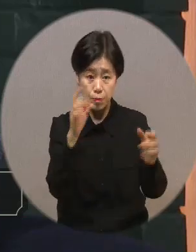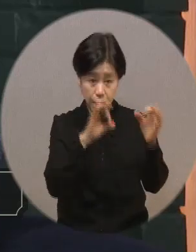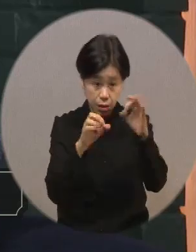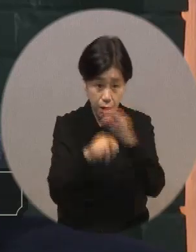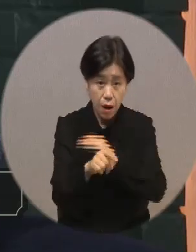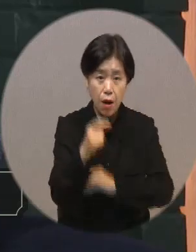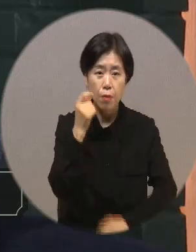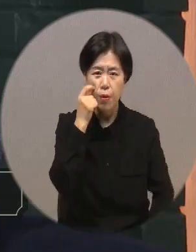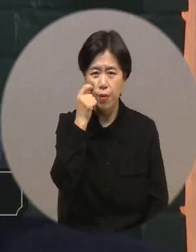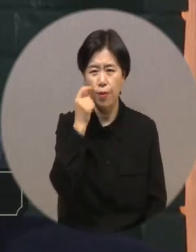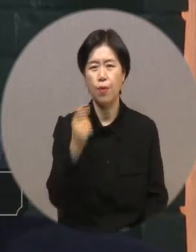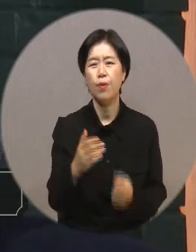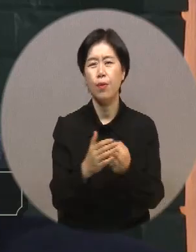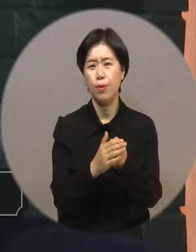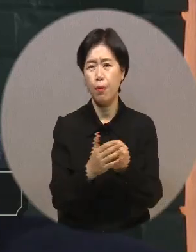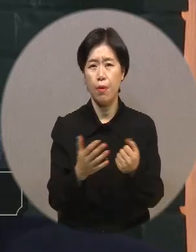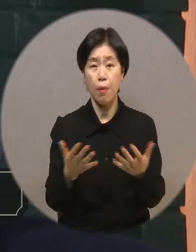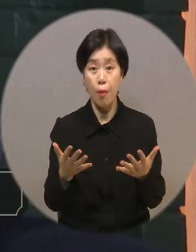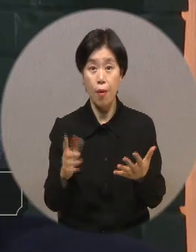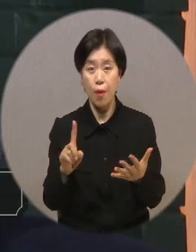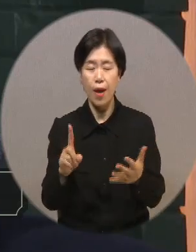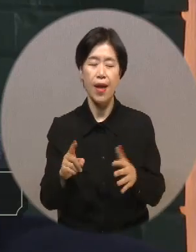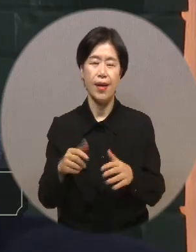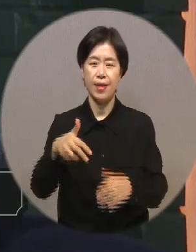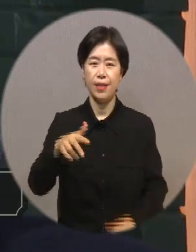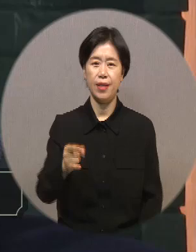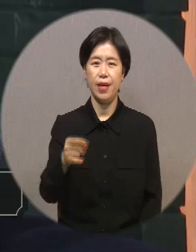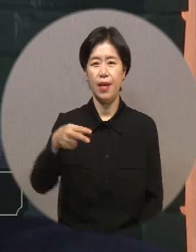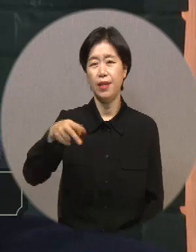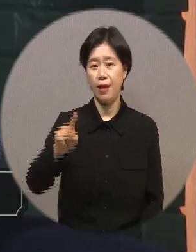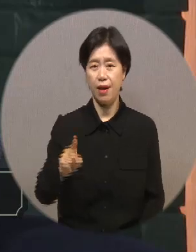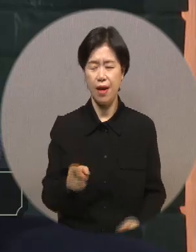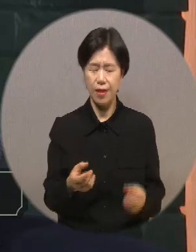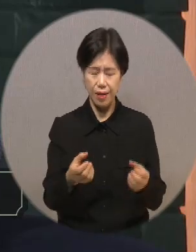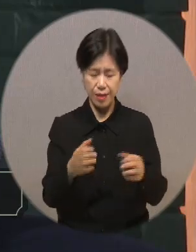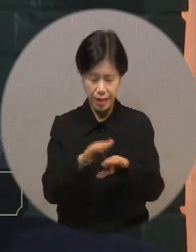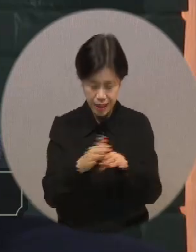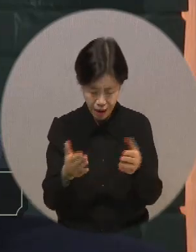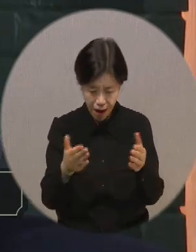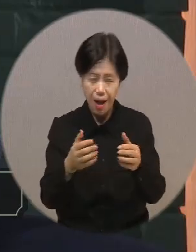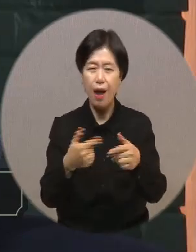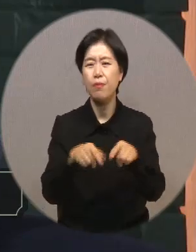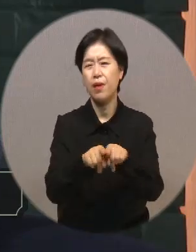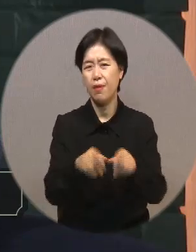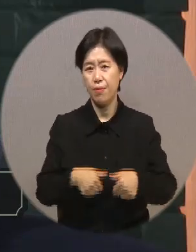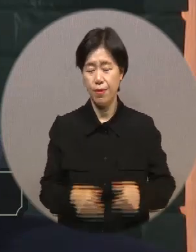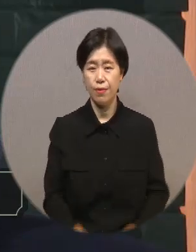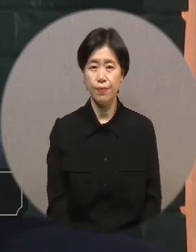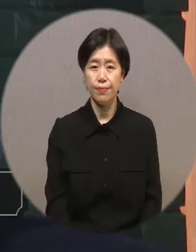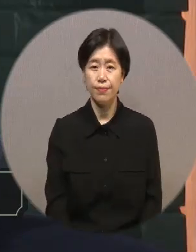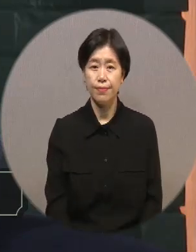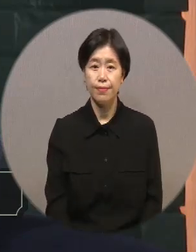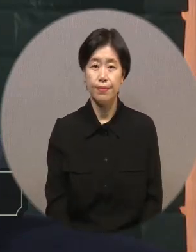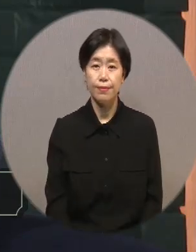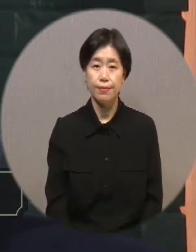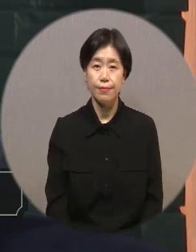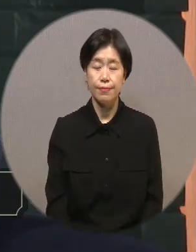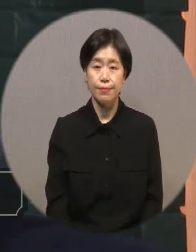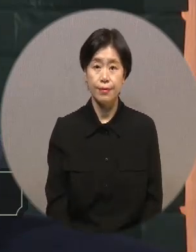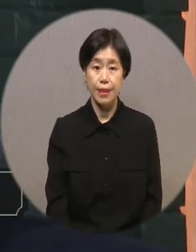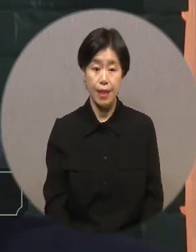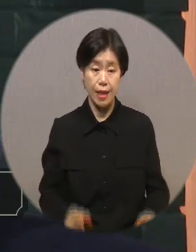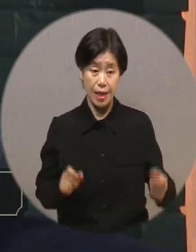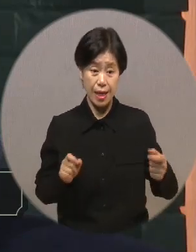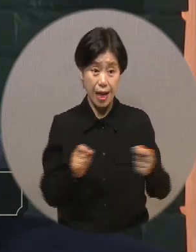안 그래도 돼. 철원은 그냥 우리가 그냥 그런 거 없이 이 민간인이 갈 수 있을 때 가장